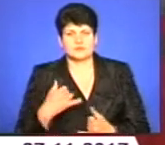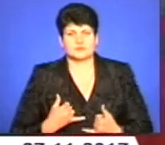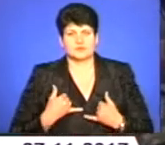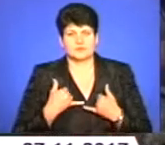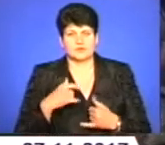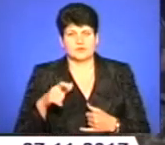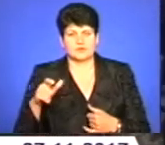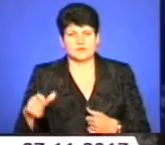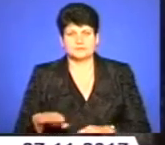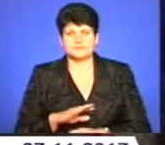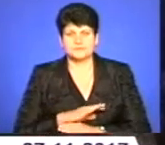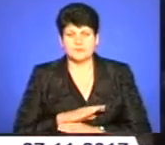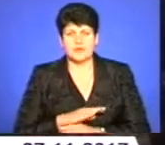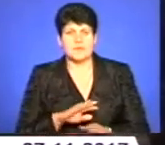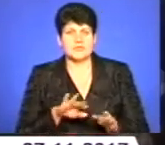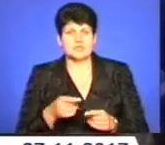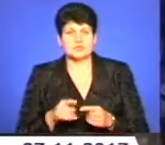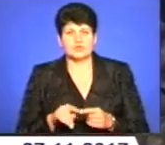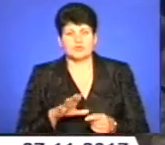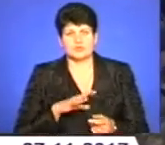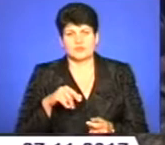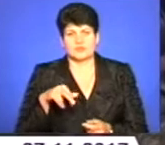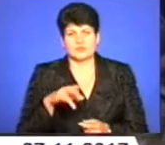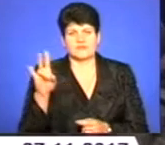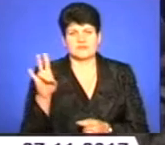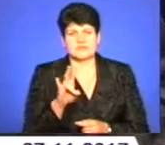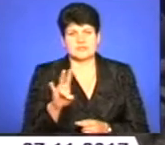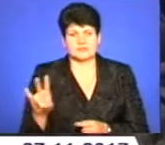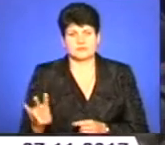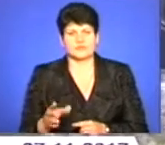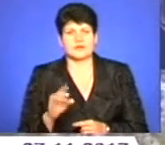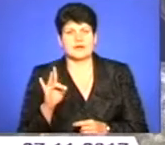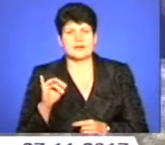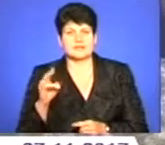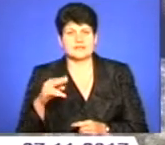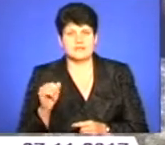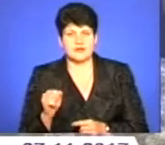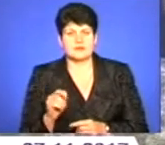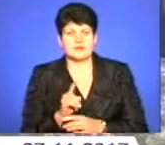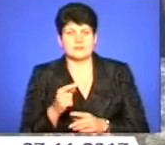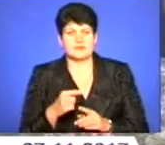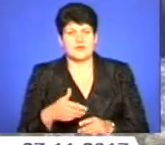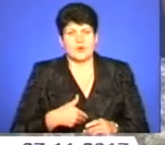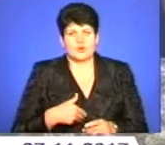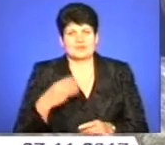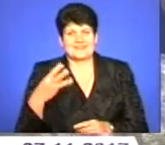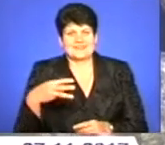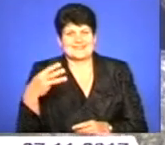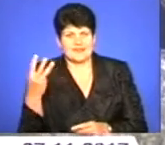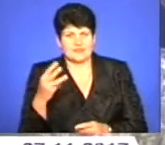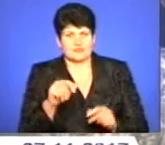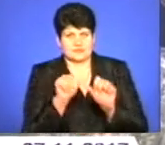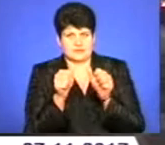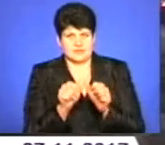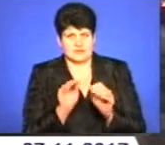жертв Голодомору. Після цього відбулася піша хода до церкви Різдва Христового. Біля пам'ятного знаку Голу 33-го священики